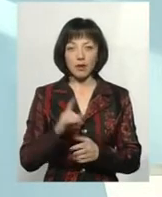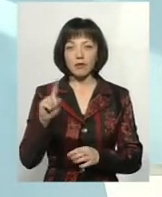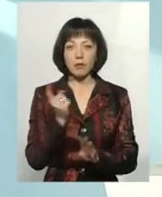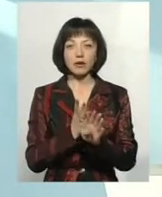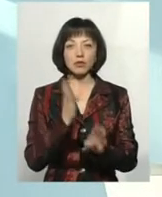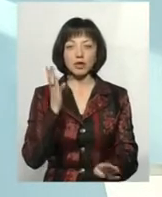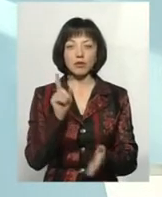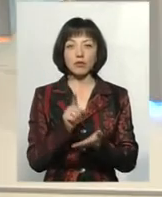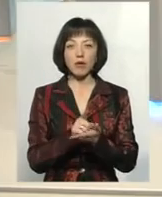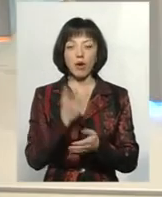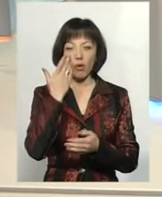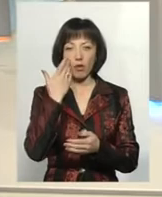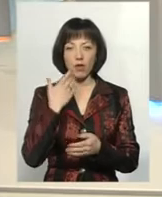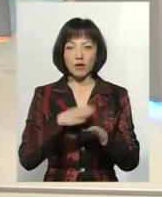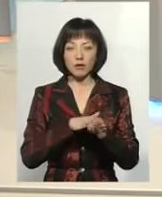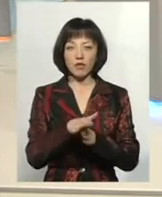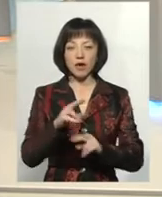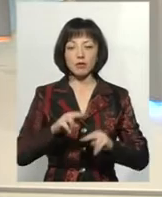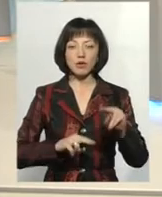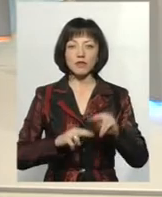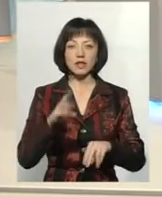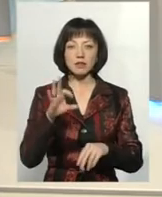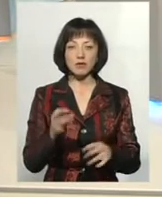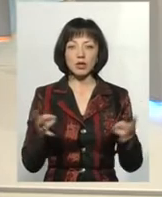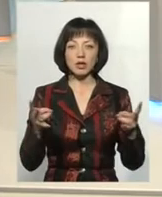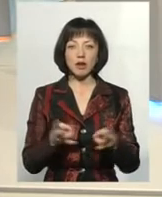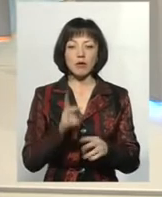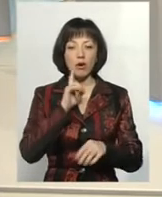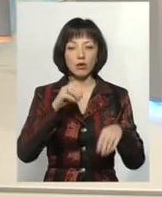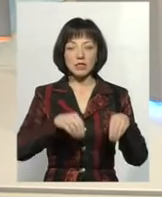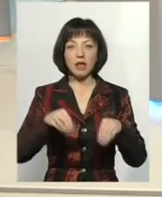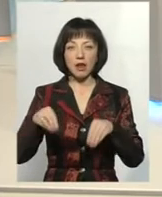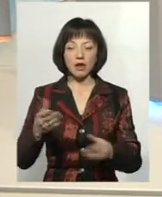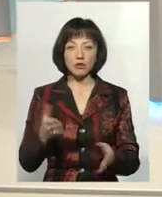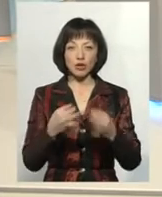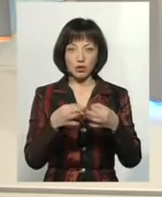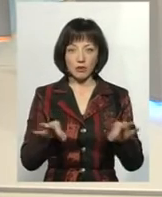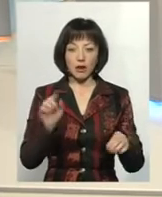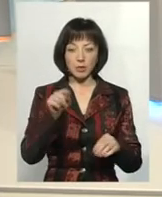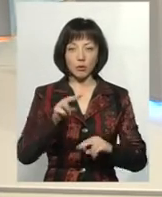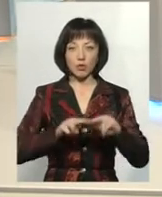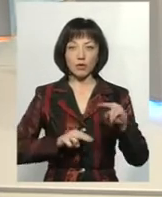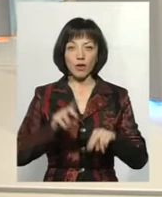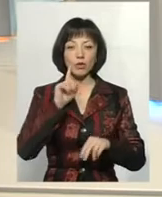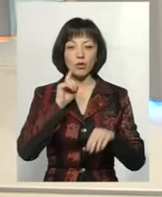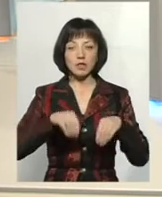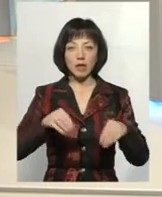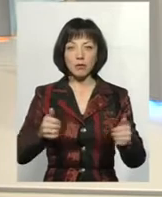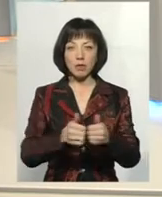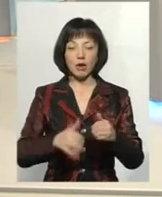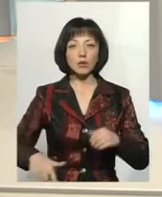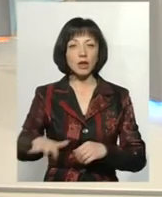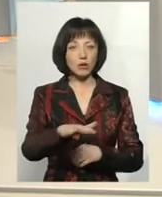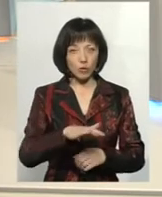чергу, мали б, коли йде, відбувається будівництво, треба звичайно озеленювати, якщо вже ми дозволяємо там будувати, озеленювати прилеглу